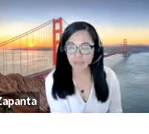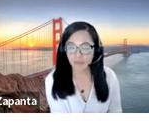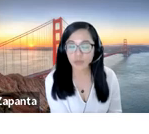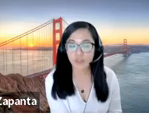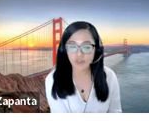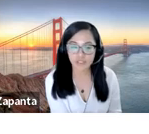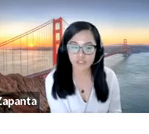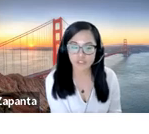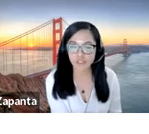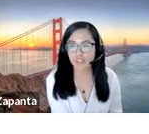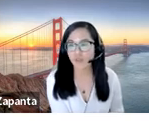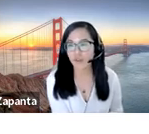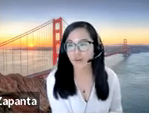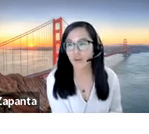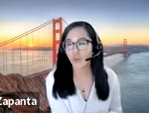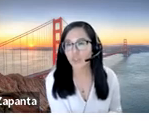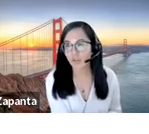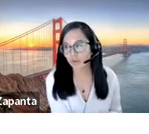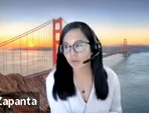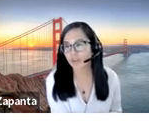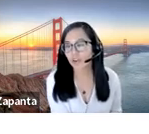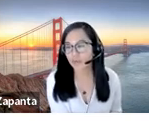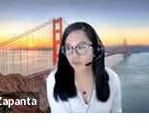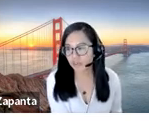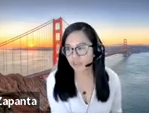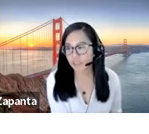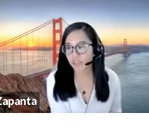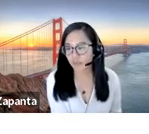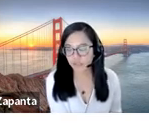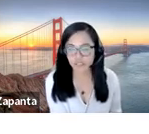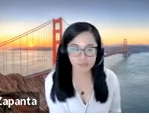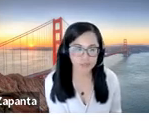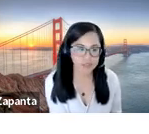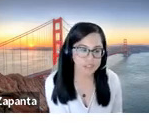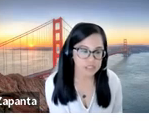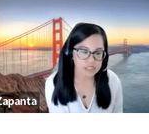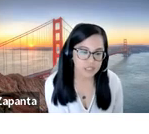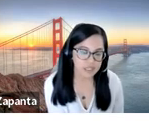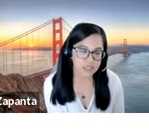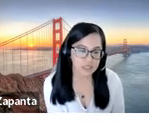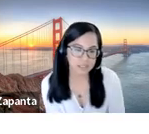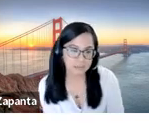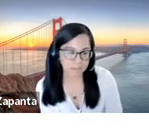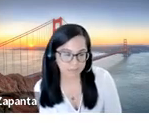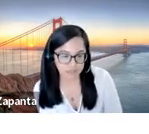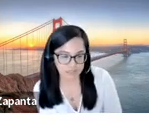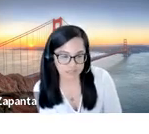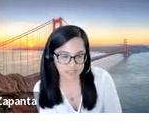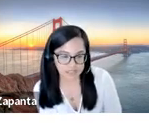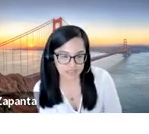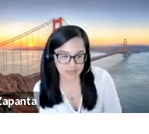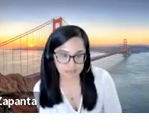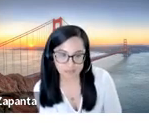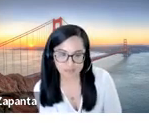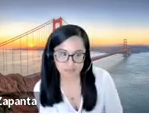With with other agencies where we can partner and help you find a work experience. And